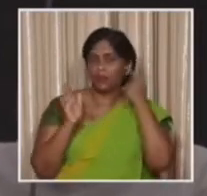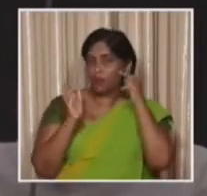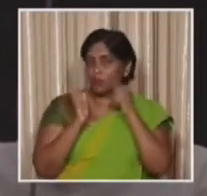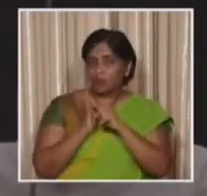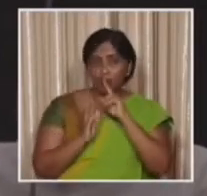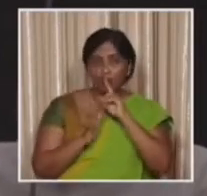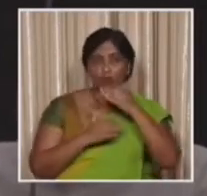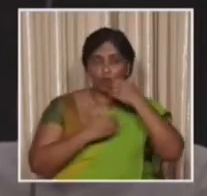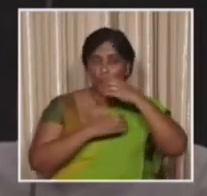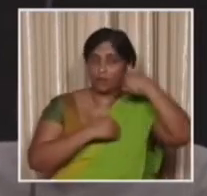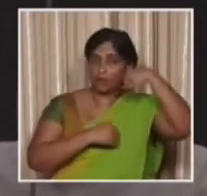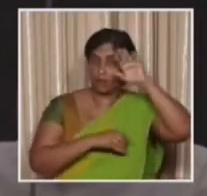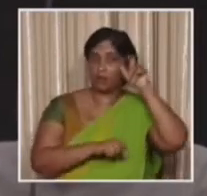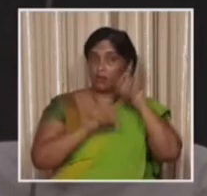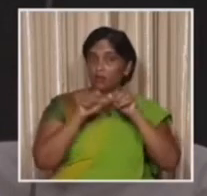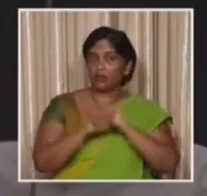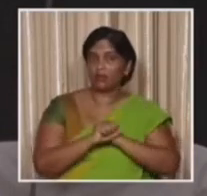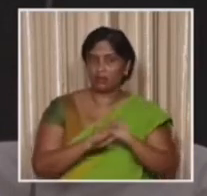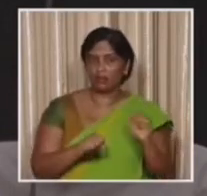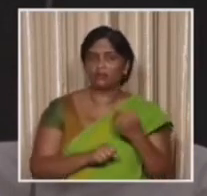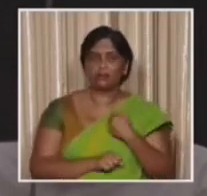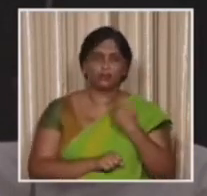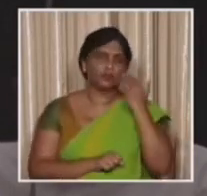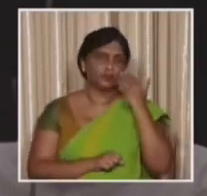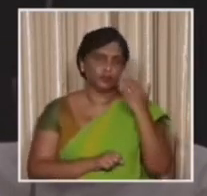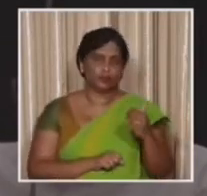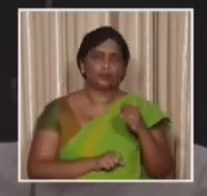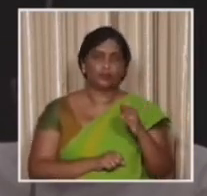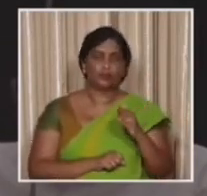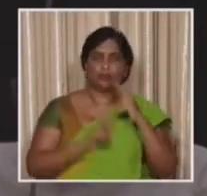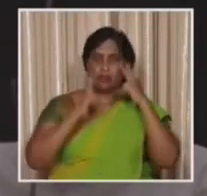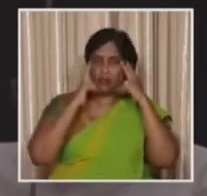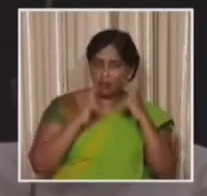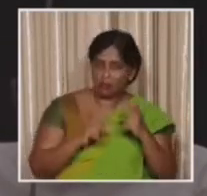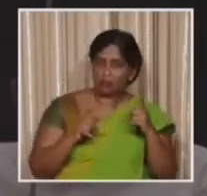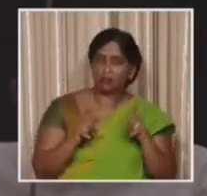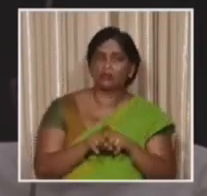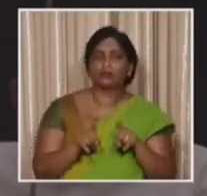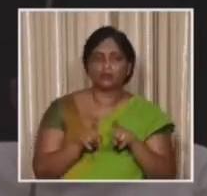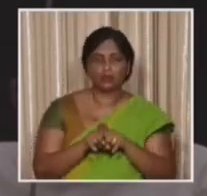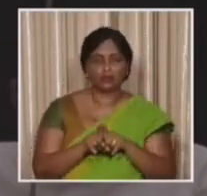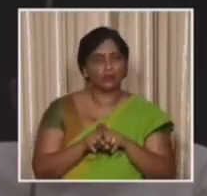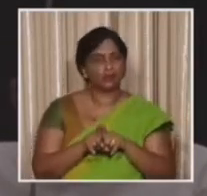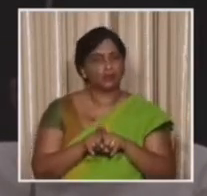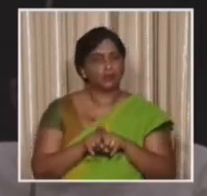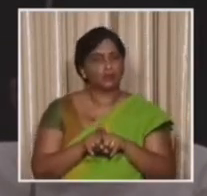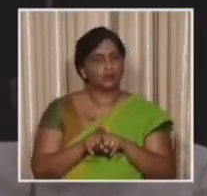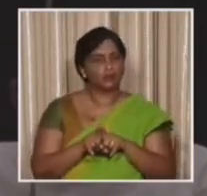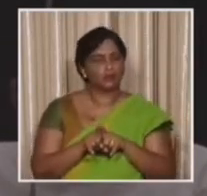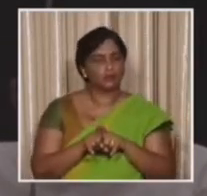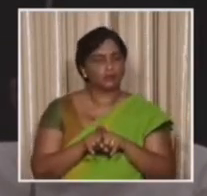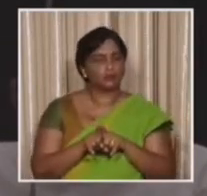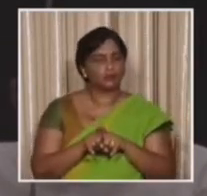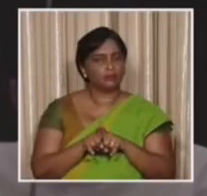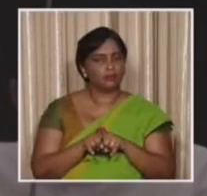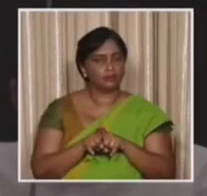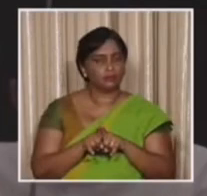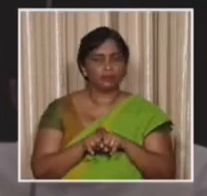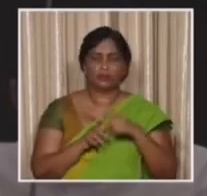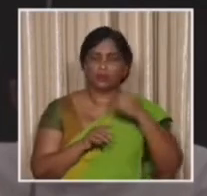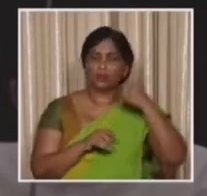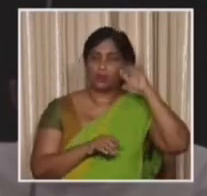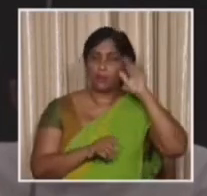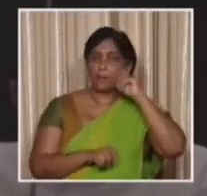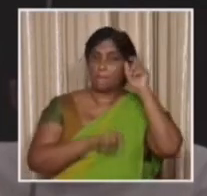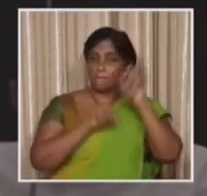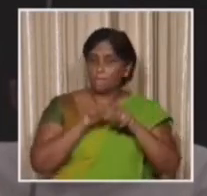வந்தவர்கள் தொடர்பாக அராபியர்கள் தொடர்பாக அவர்களுடைய எச்சங்கள் தான் இவை என்று கண்டறியக்கூடிய தொல்லியல் அதிகாரிகளை சிறுபான்மை